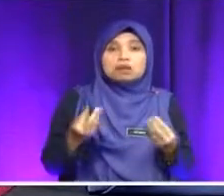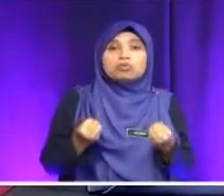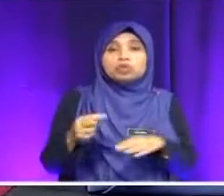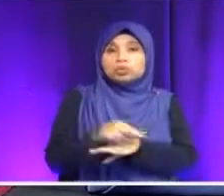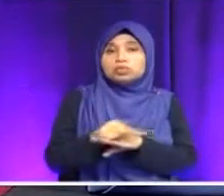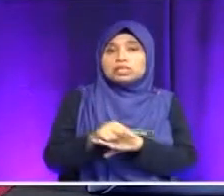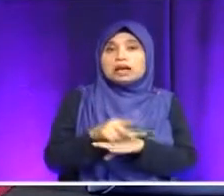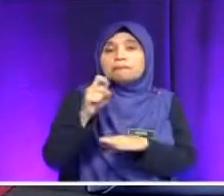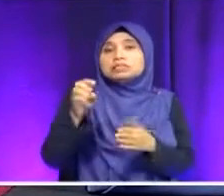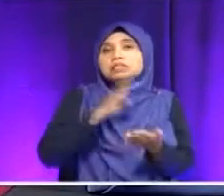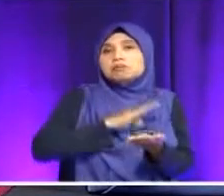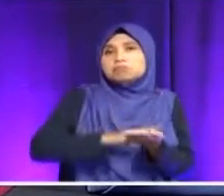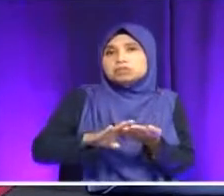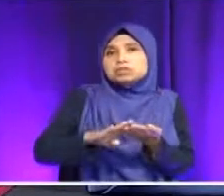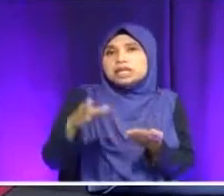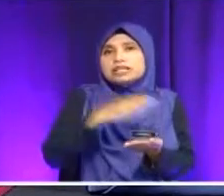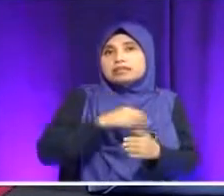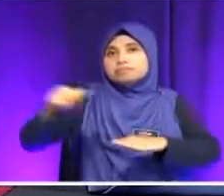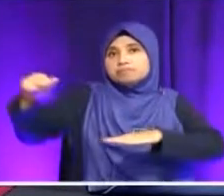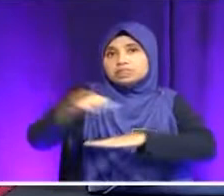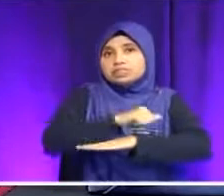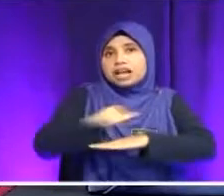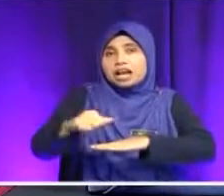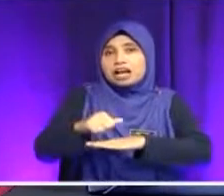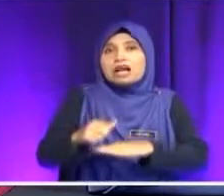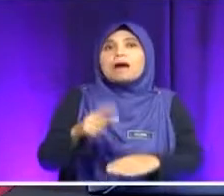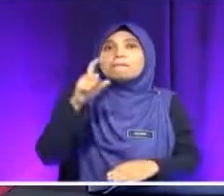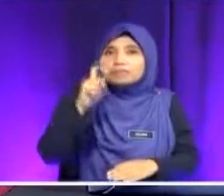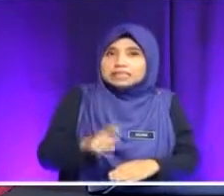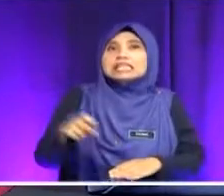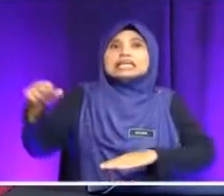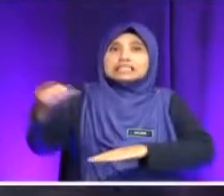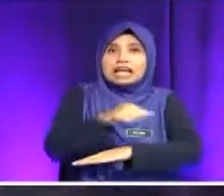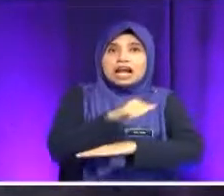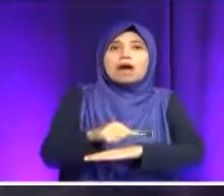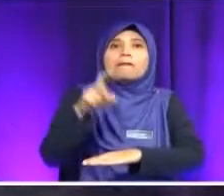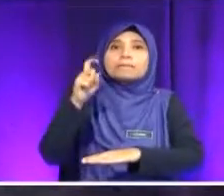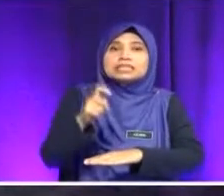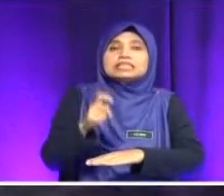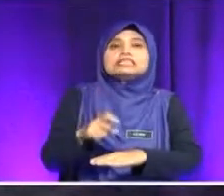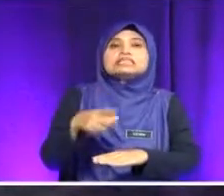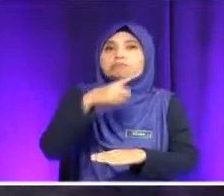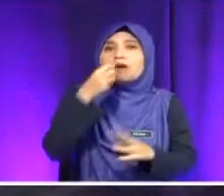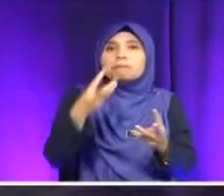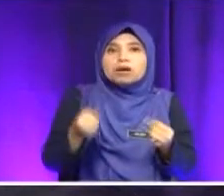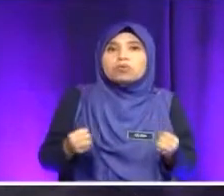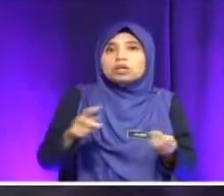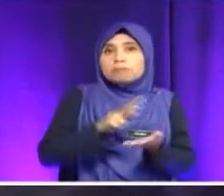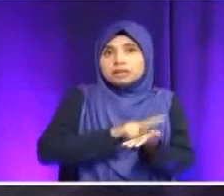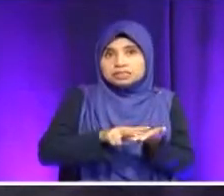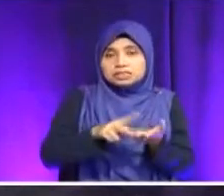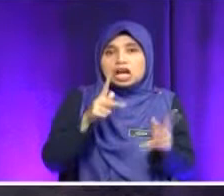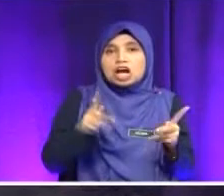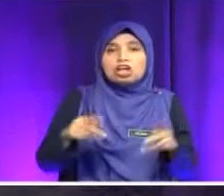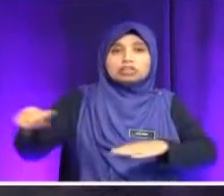bersih-bersih dan juga disetrika bcalife tubuh mesti disetrika Coba kita enak Dia kemas sebab kalau kita